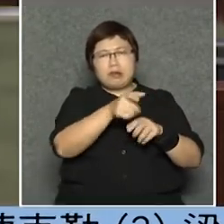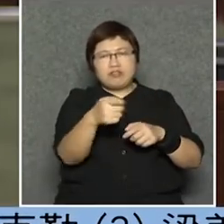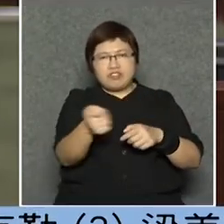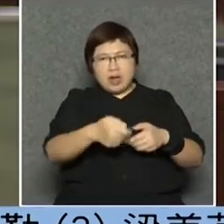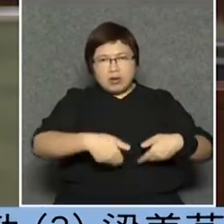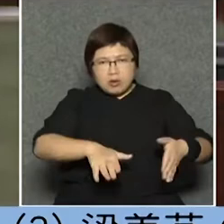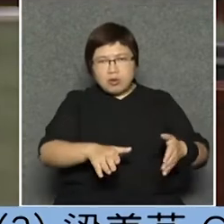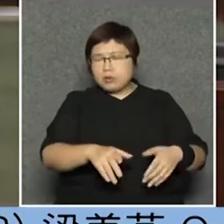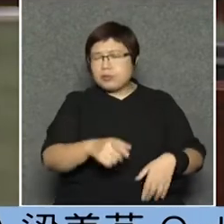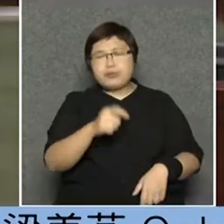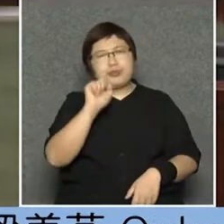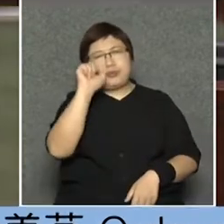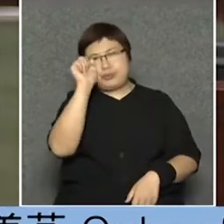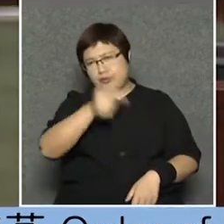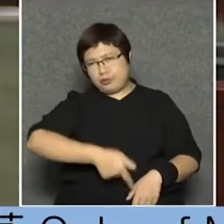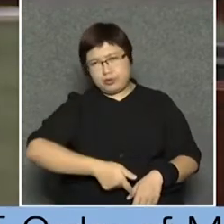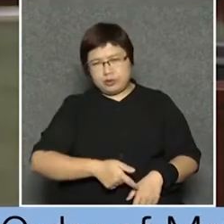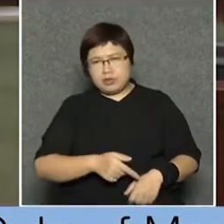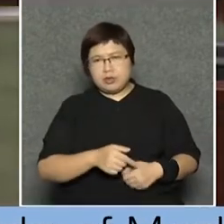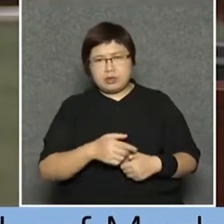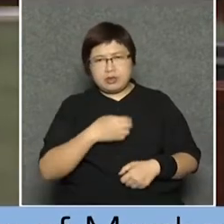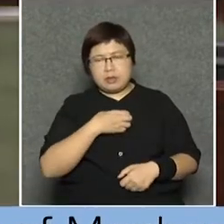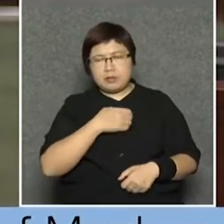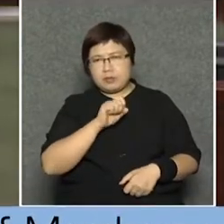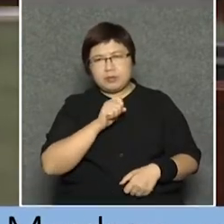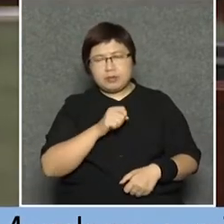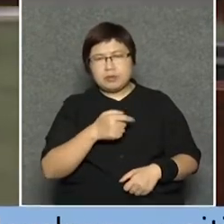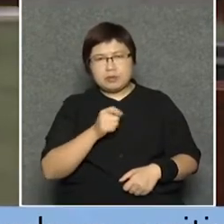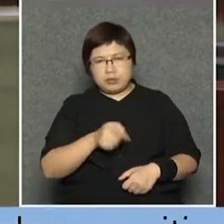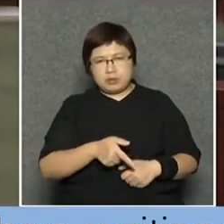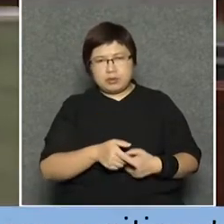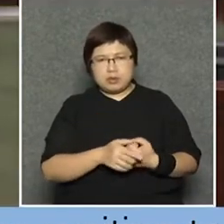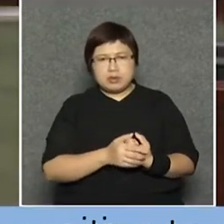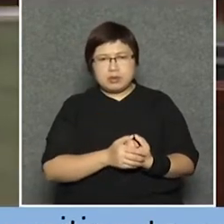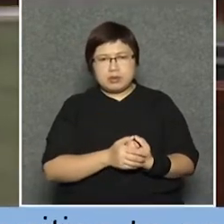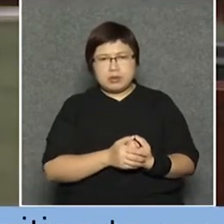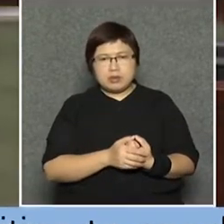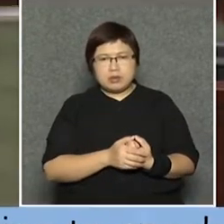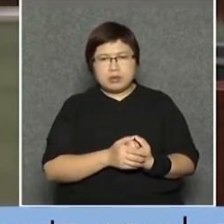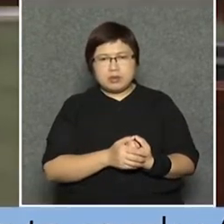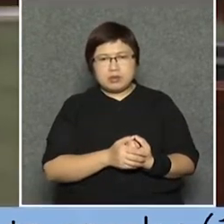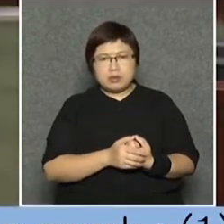啦。即係話我哋喺呢一個，